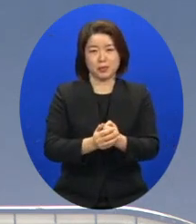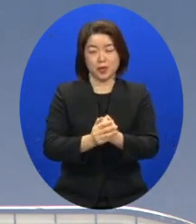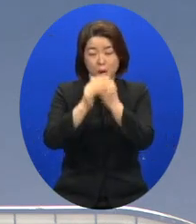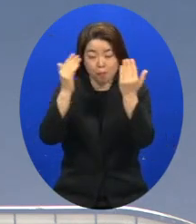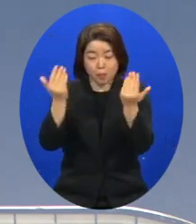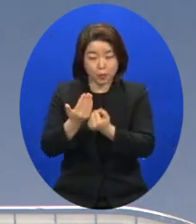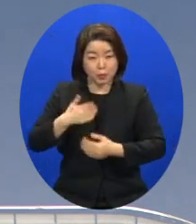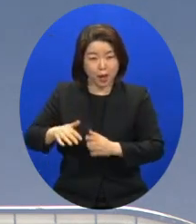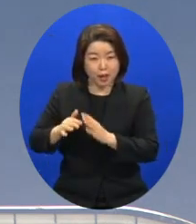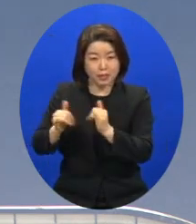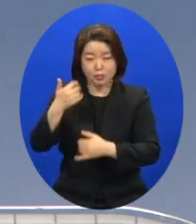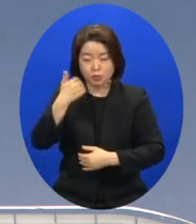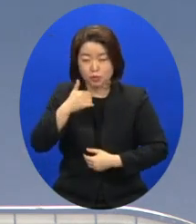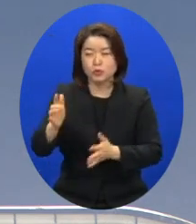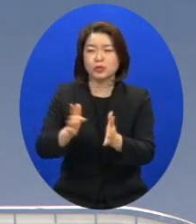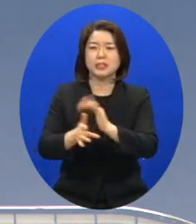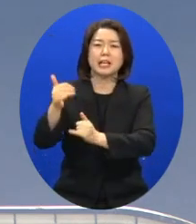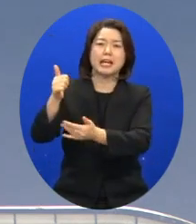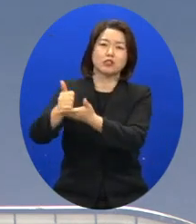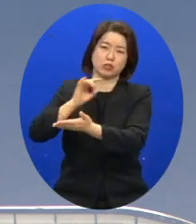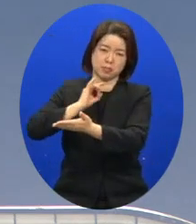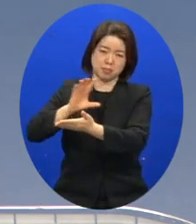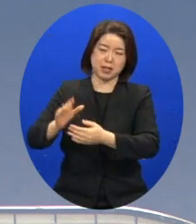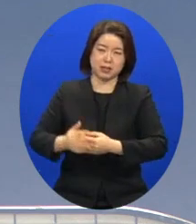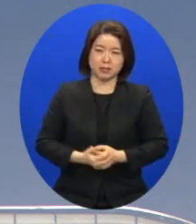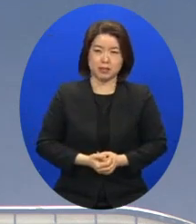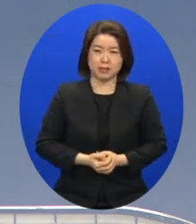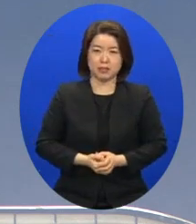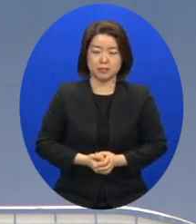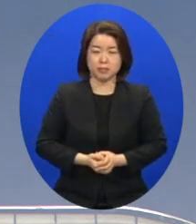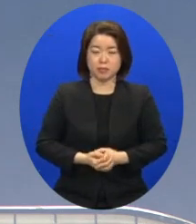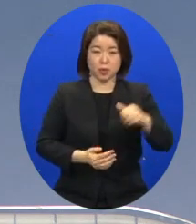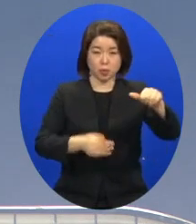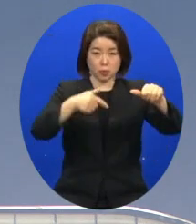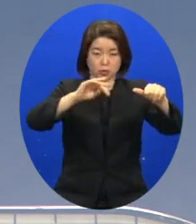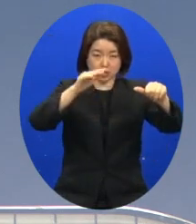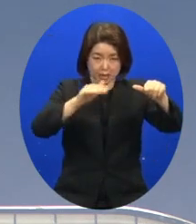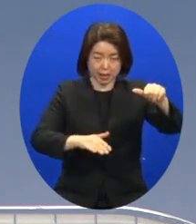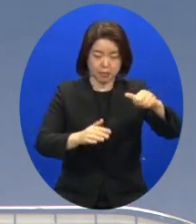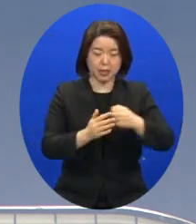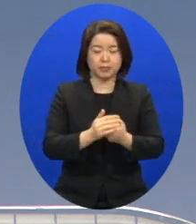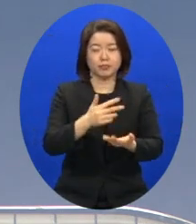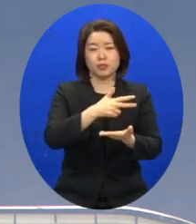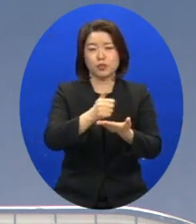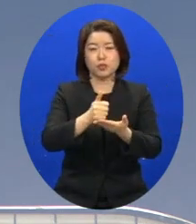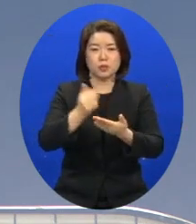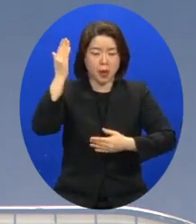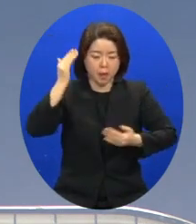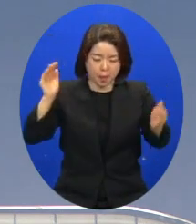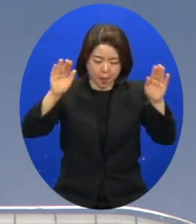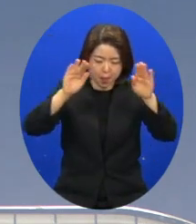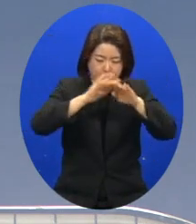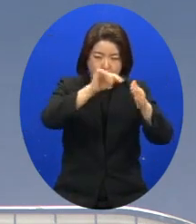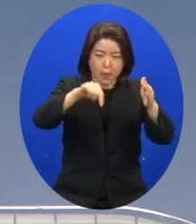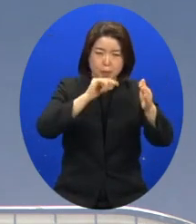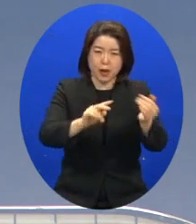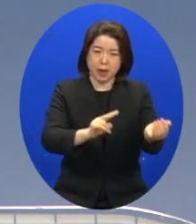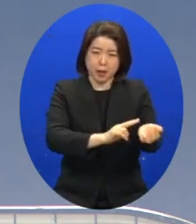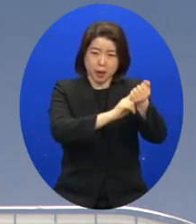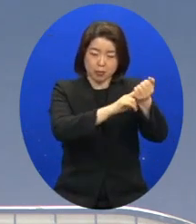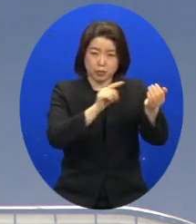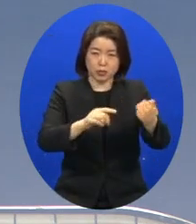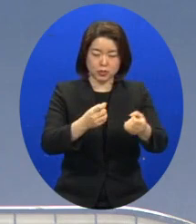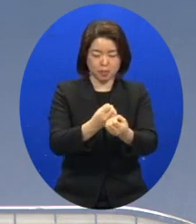아시는 분은 예수님 밖에 없기 때문에 5절 하반 절에 주님께서는 어둠 속에 감추인 것을